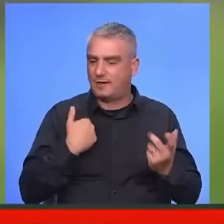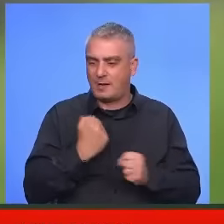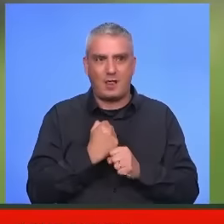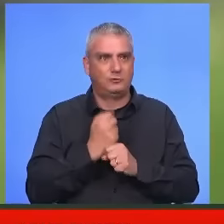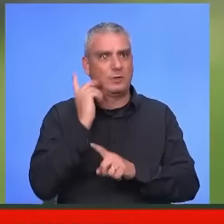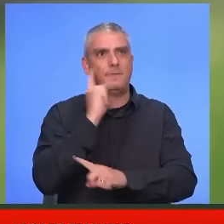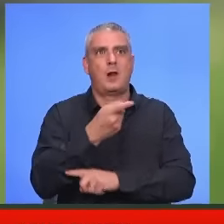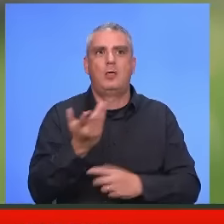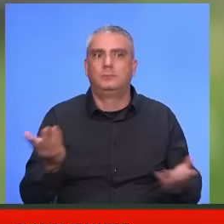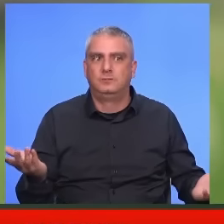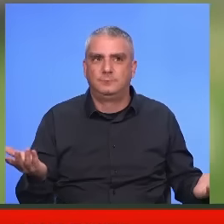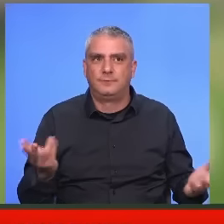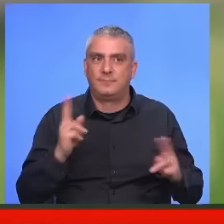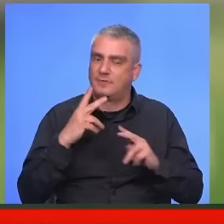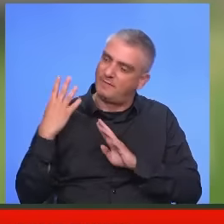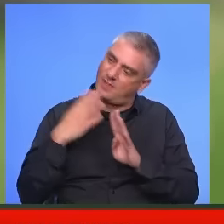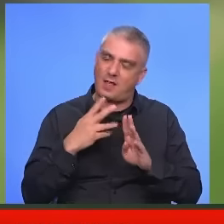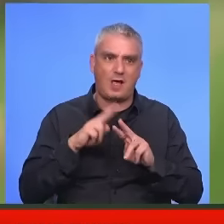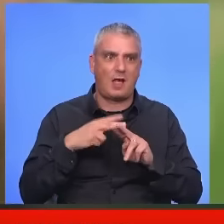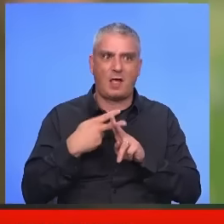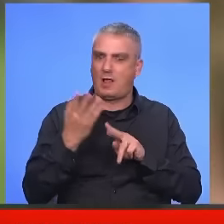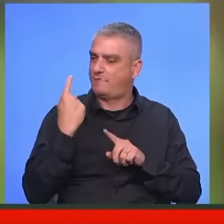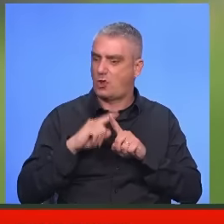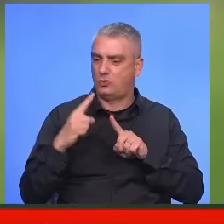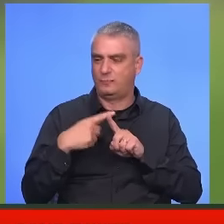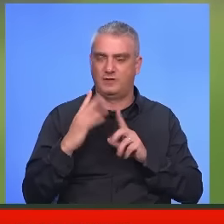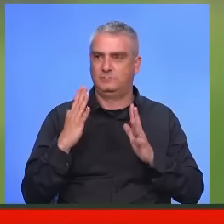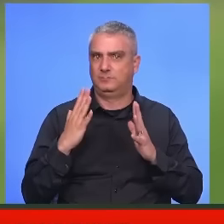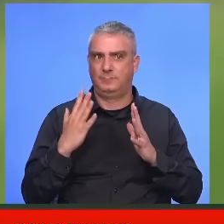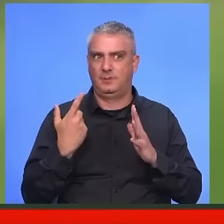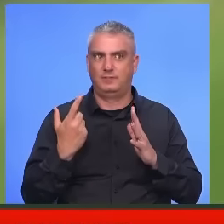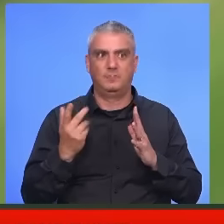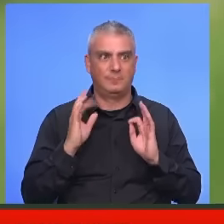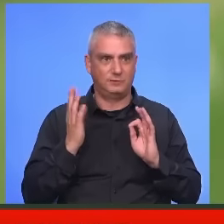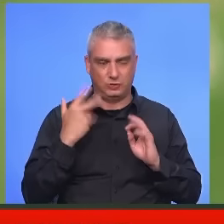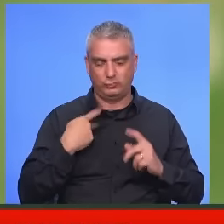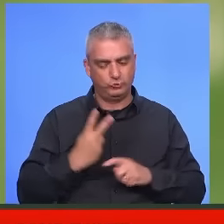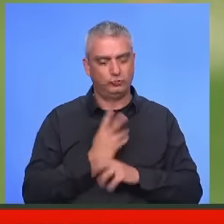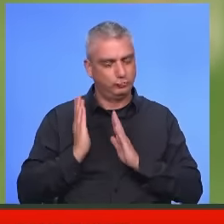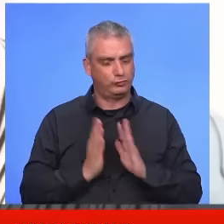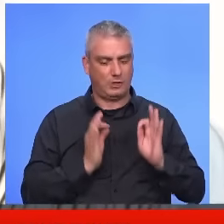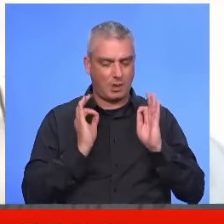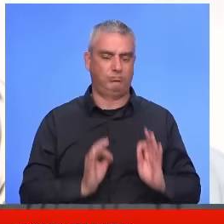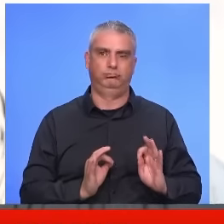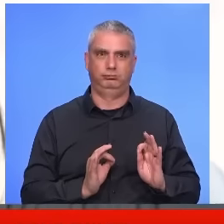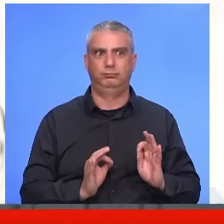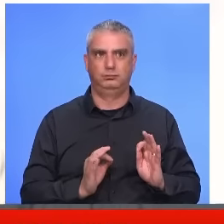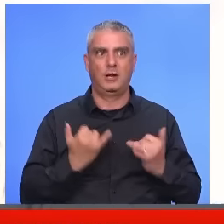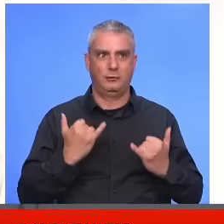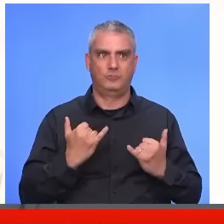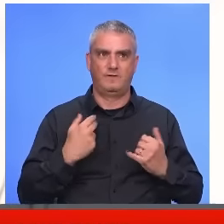במלון, ואחריי גם הגיע רק לפני איזה חודש וחצי בערך, אבל מאז יש לנו ממש שגרה מסודרת. עכשיו